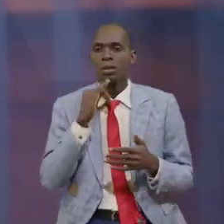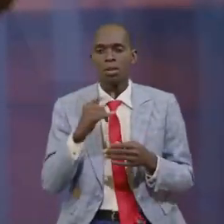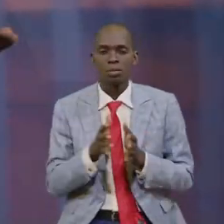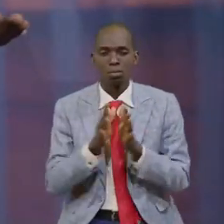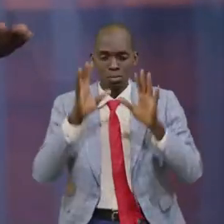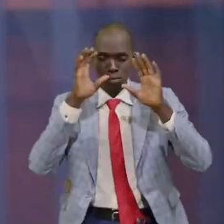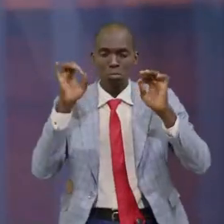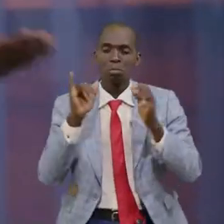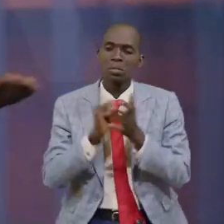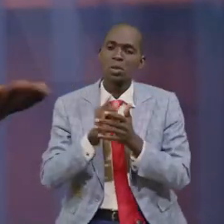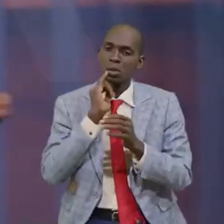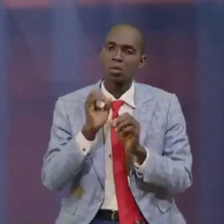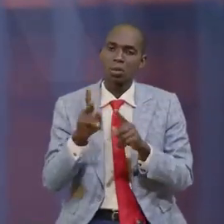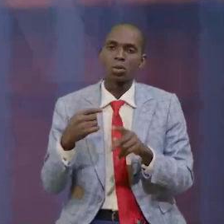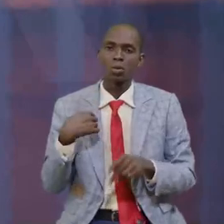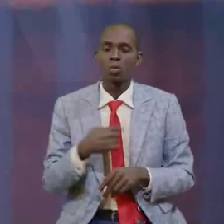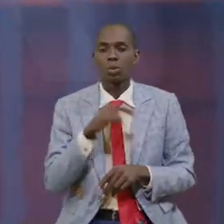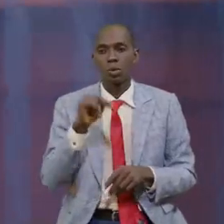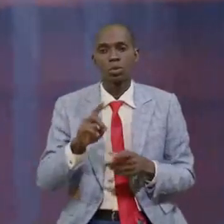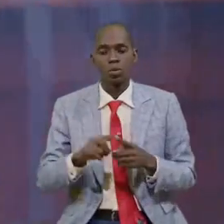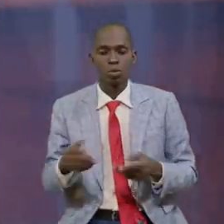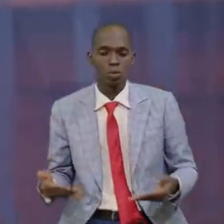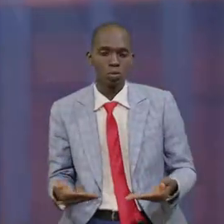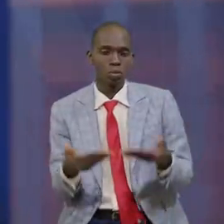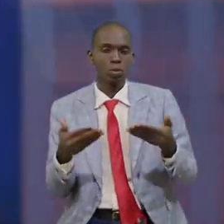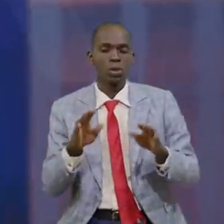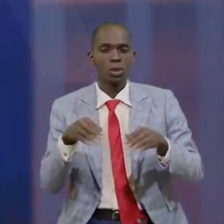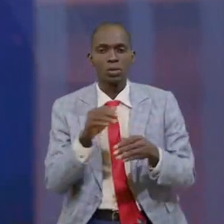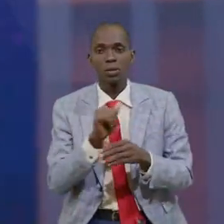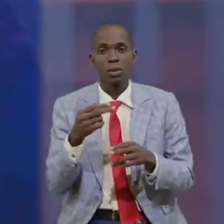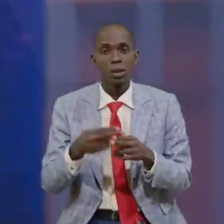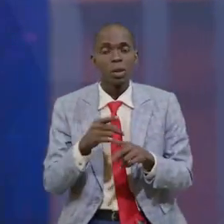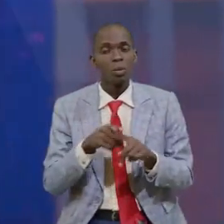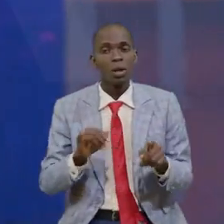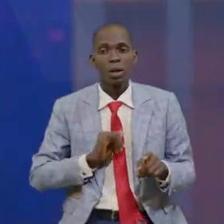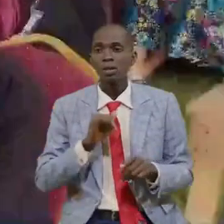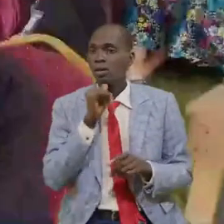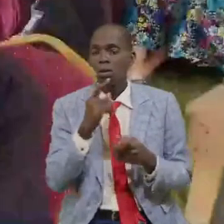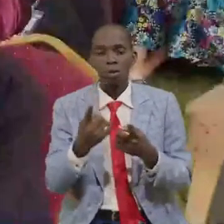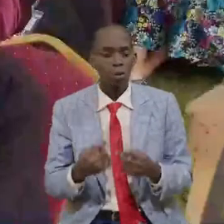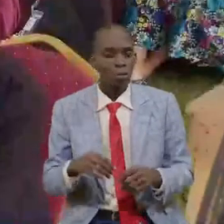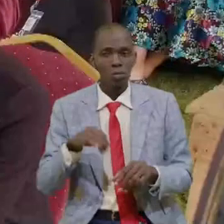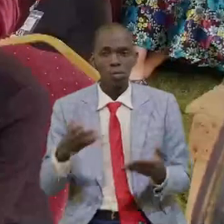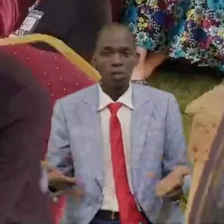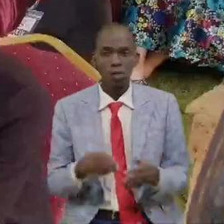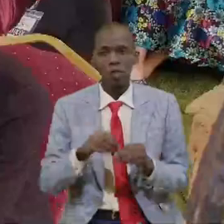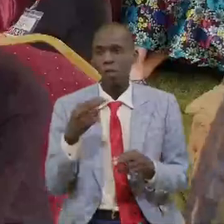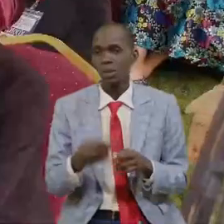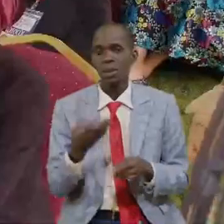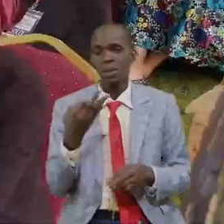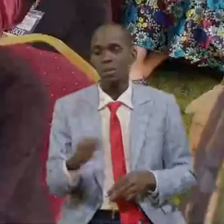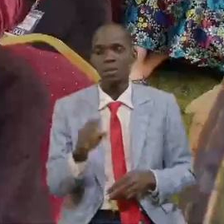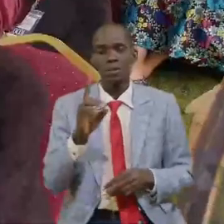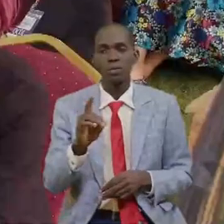bien. Nous, il faut présenter quelqu'un et donner le nom. Mais je ne suis pas venu au nom de la vie profonde. Je